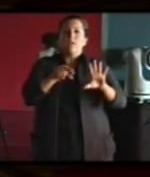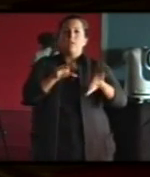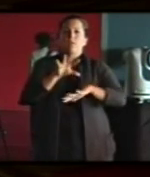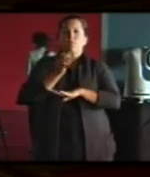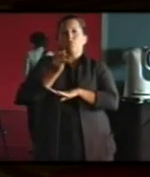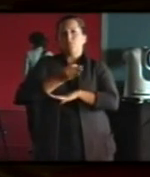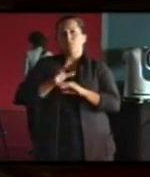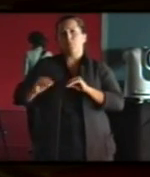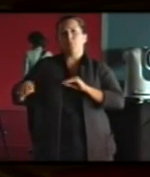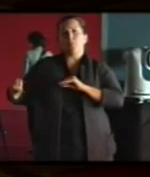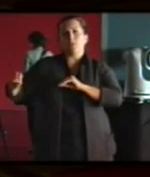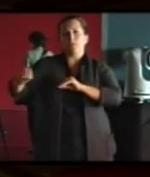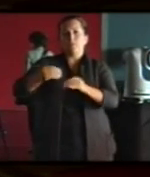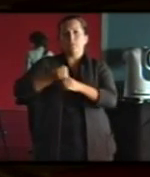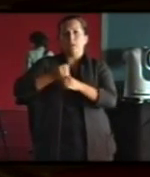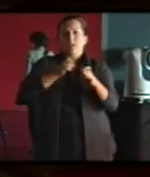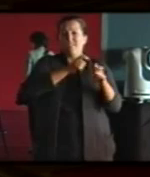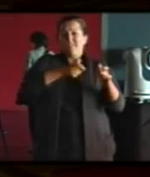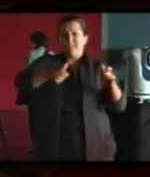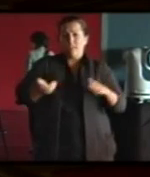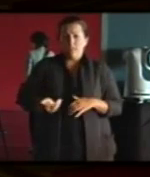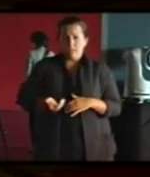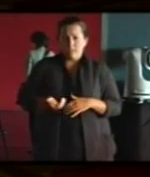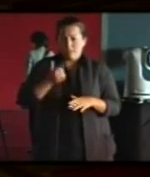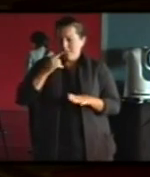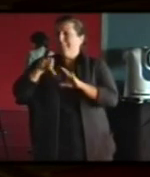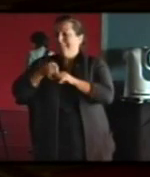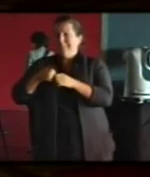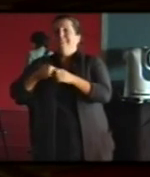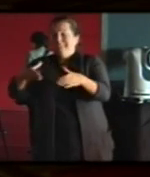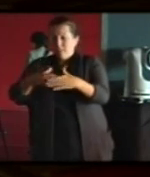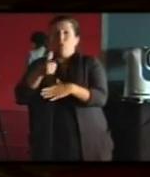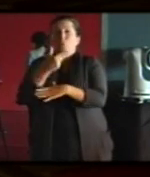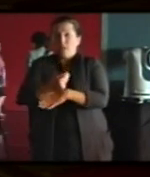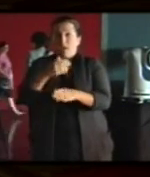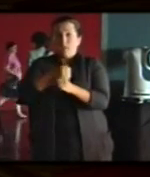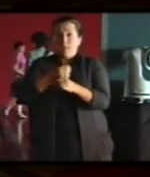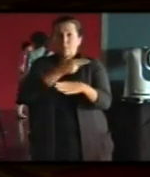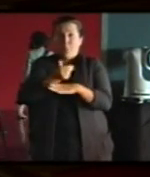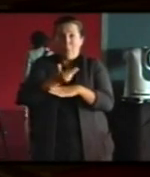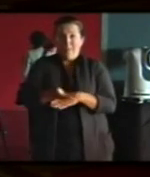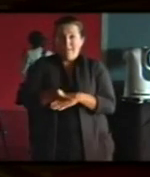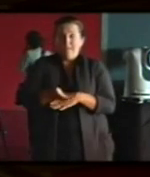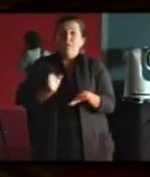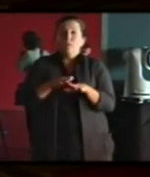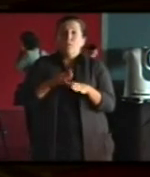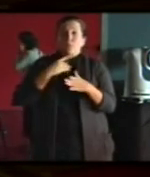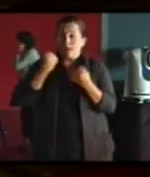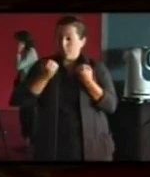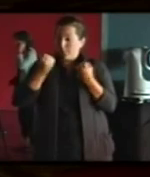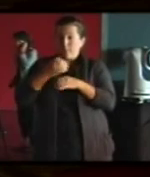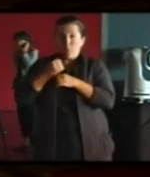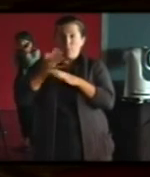85% de la population qui est dans le tertiaire. Probablement les deux tiers de cette population sont déjà dans des bureaux. La croissance de la population